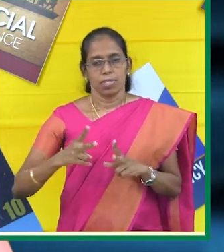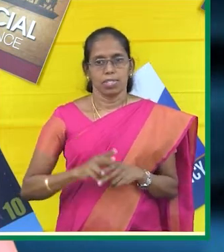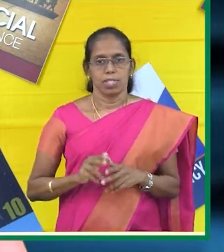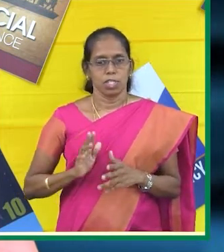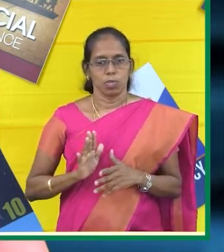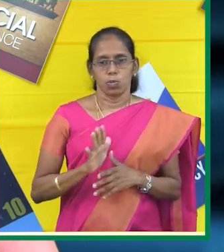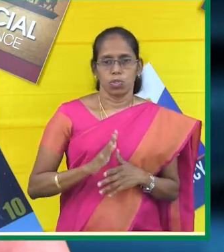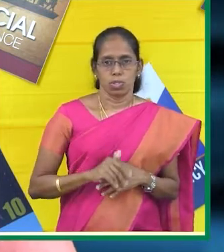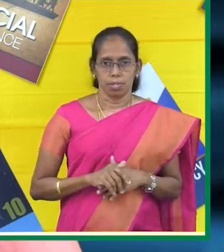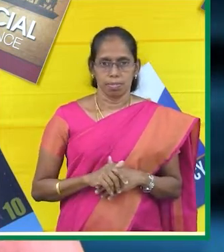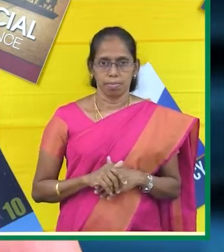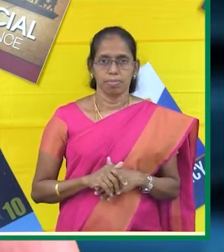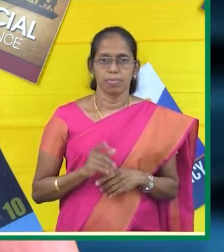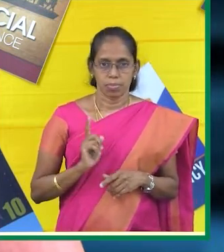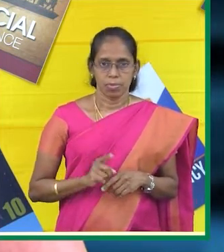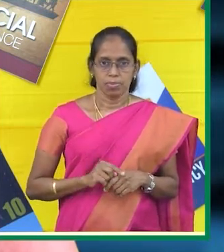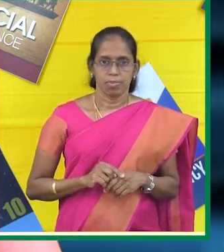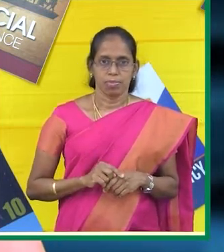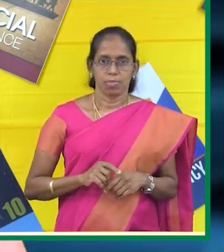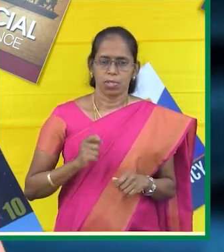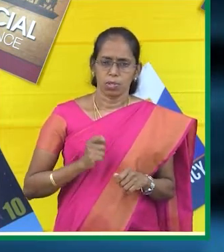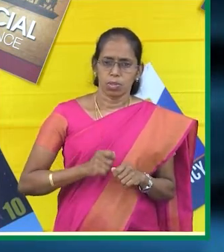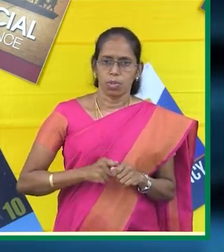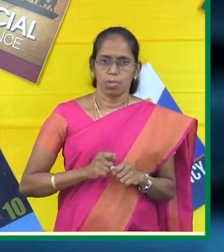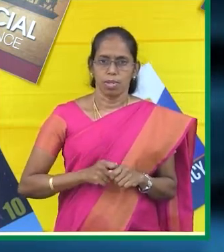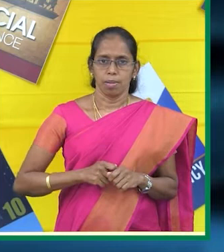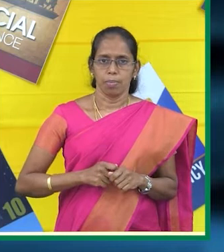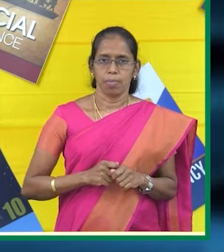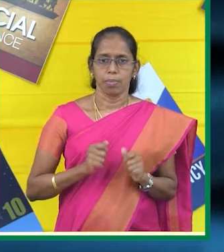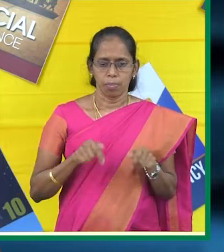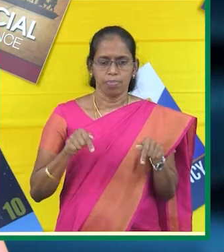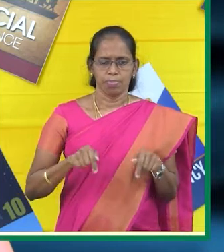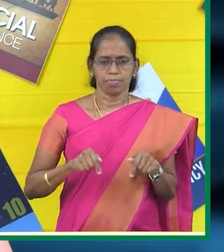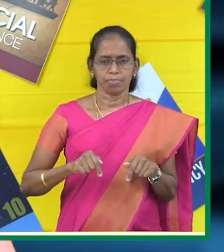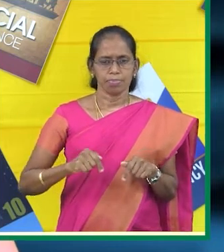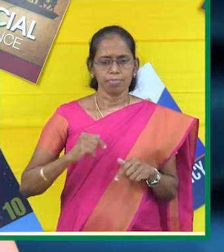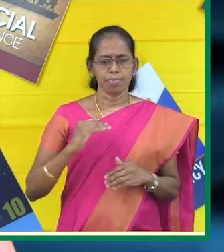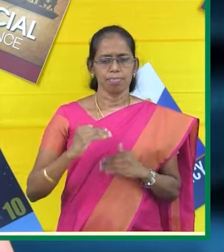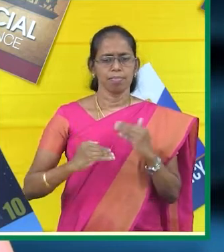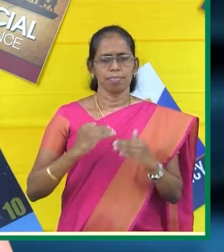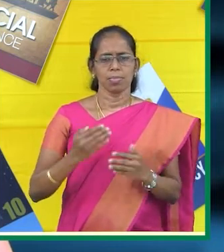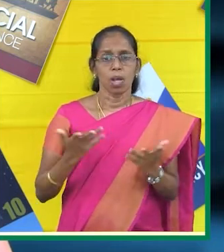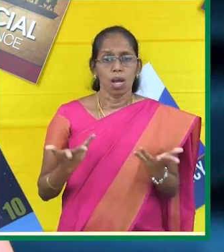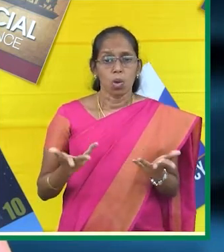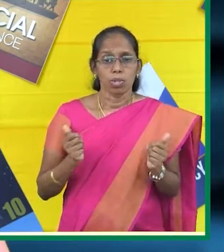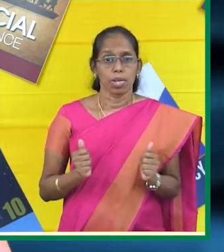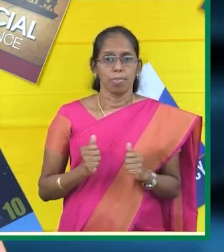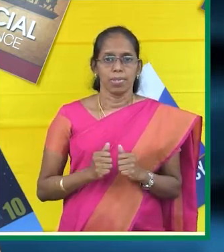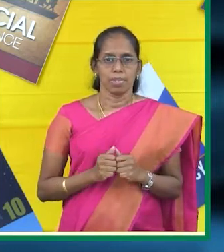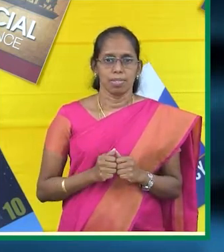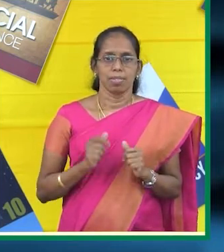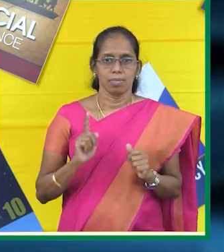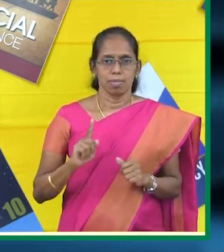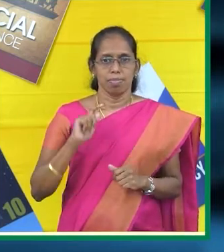தள்ளப்பட்டிருக்கிறது. அப்படி இந்த தொழில்நுட்பத்தை எல்லாம் எப்படி இன்று இந்த அளவுக்கு எப்படி நிகழ்ந்தது